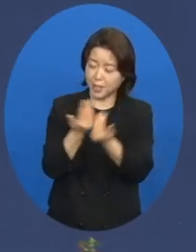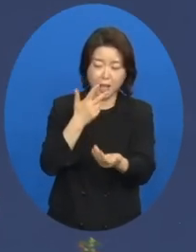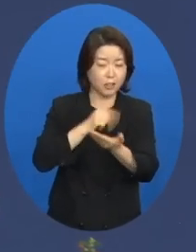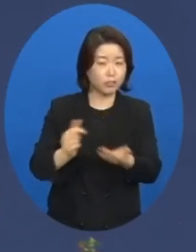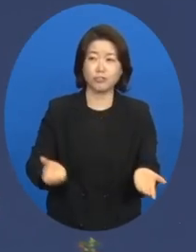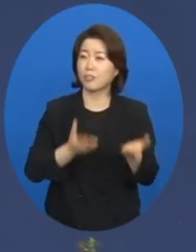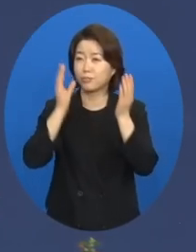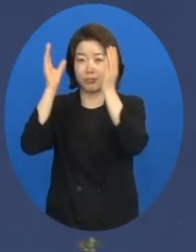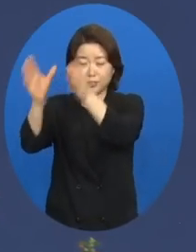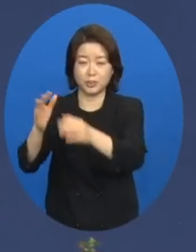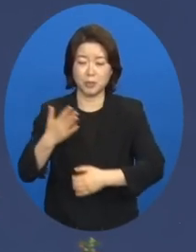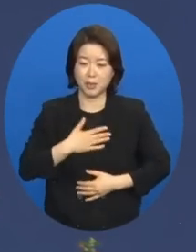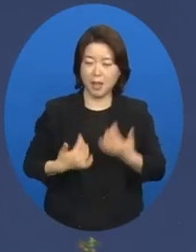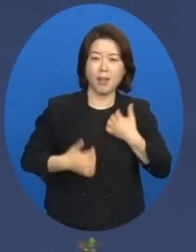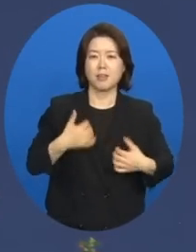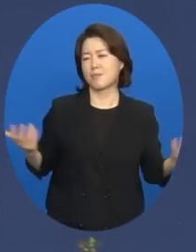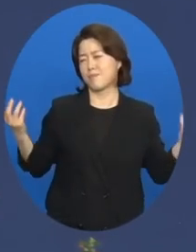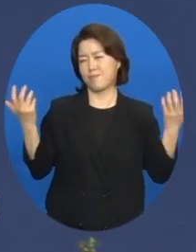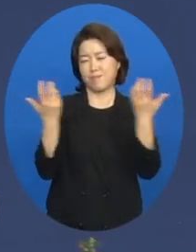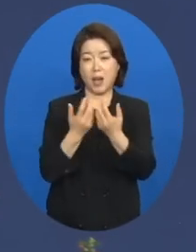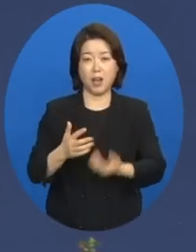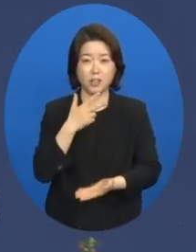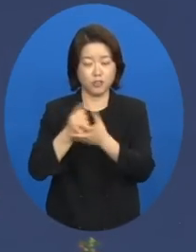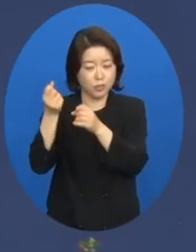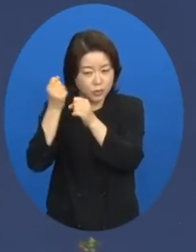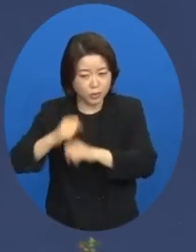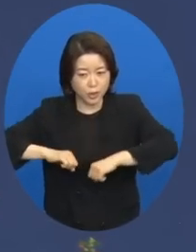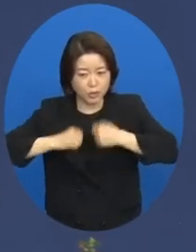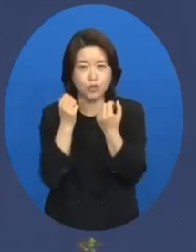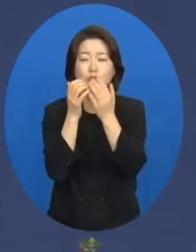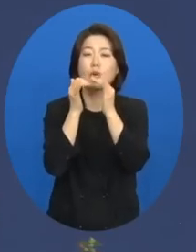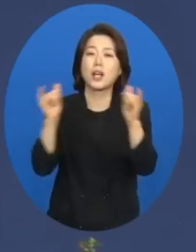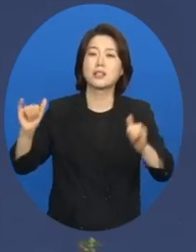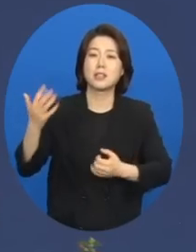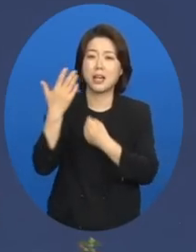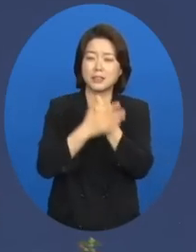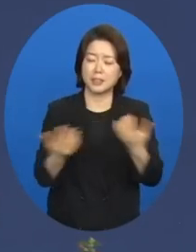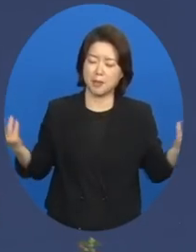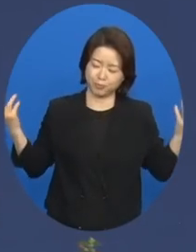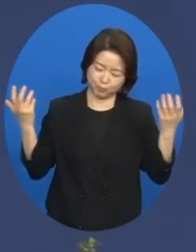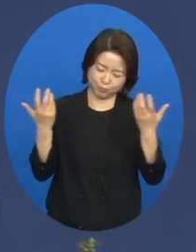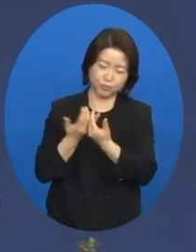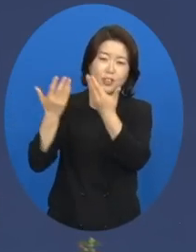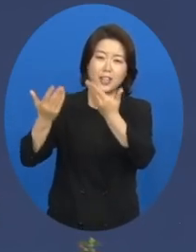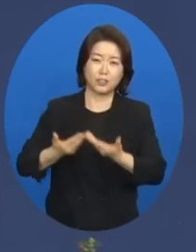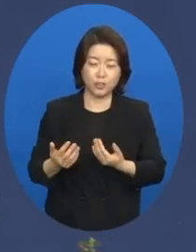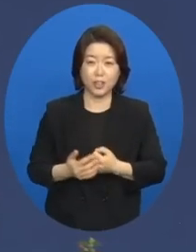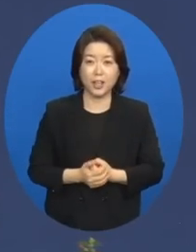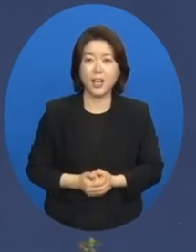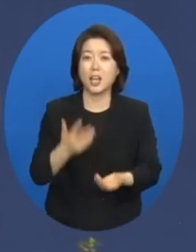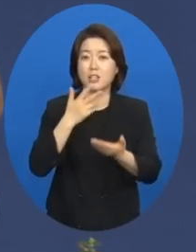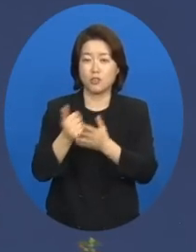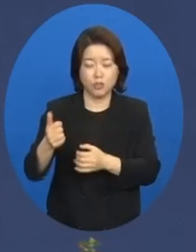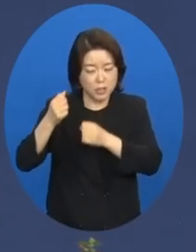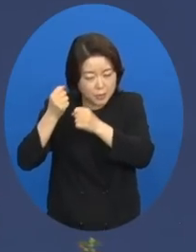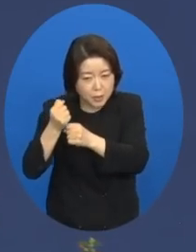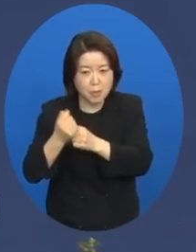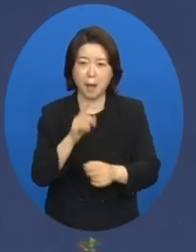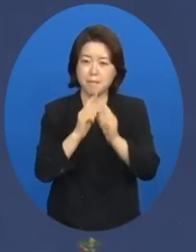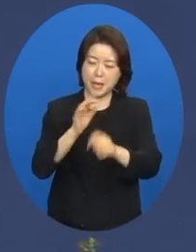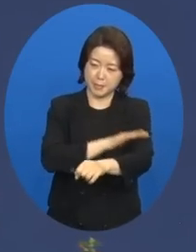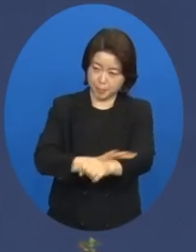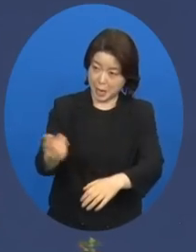드리면 우리 기쁨이 넘치겠네. 주를 의지하며 순종하는 자를 은혜 풍성케 하시리라. 주를 힘입어서 말씀 잘